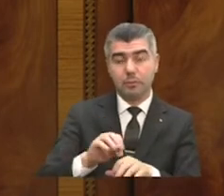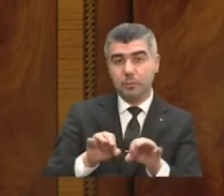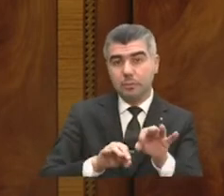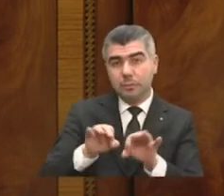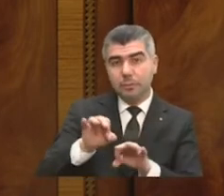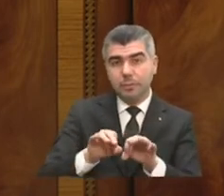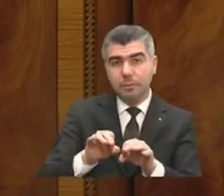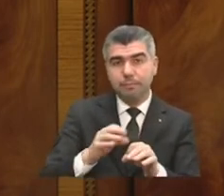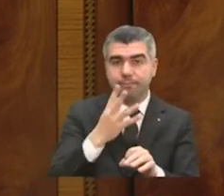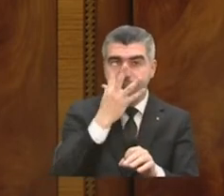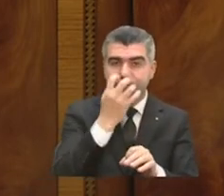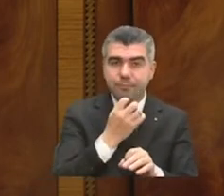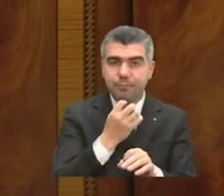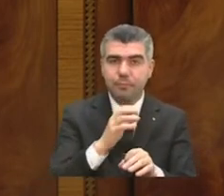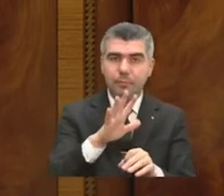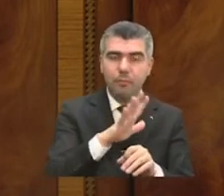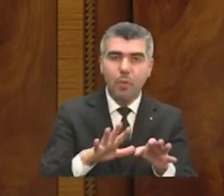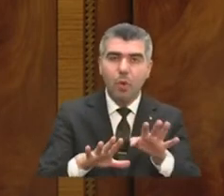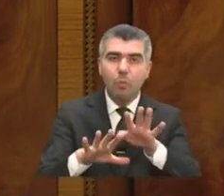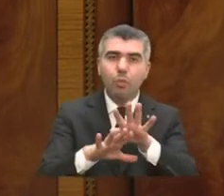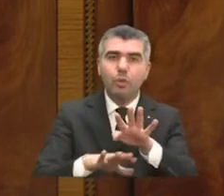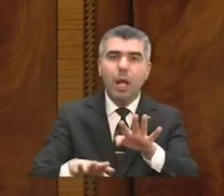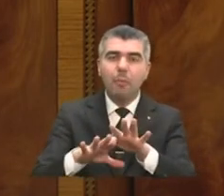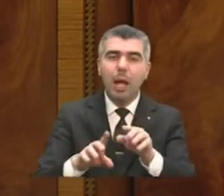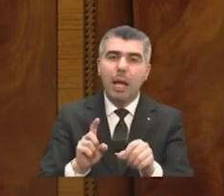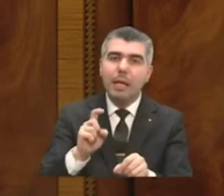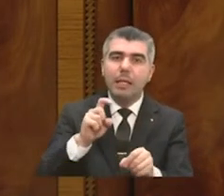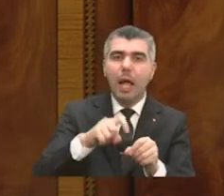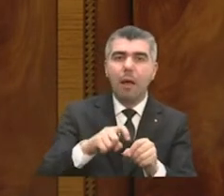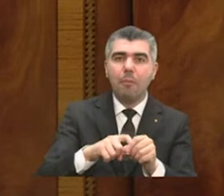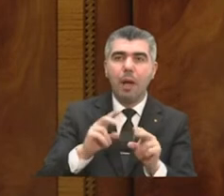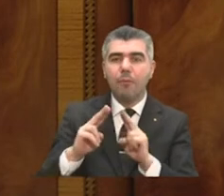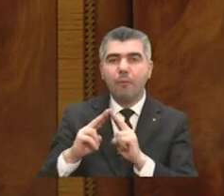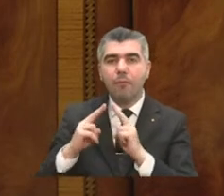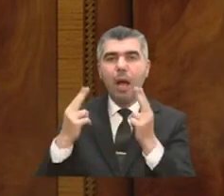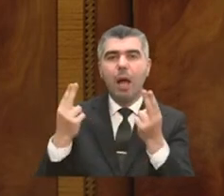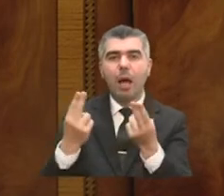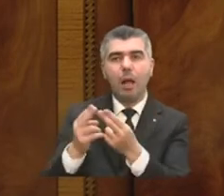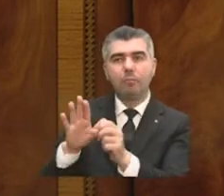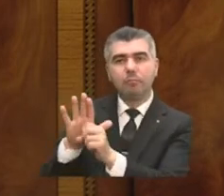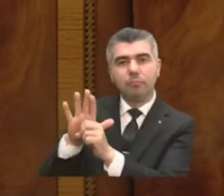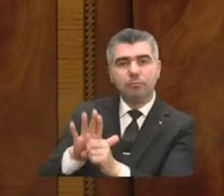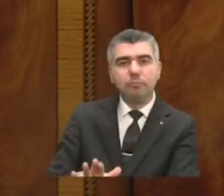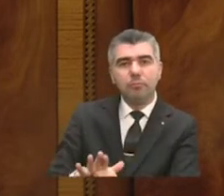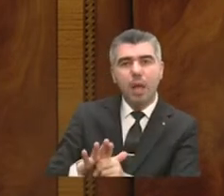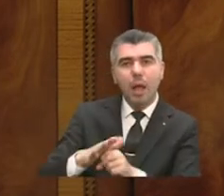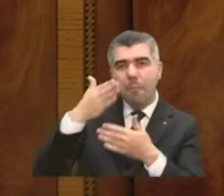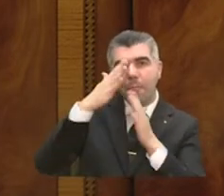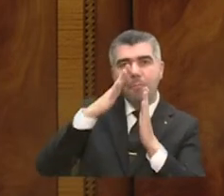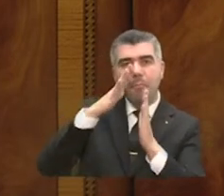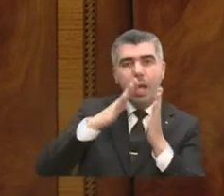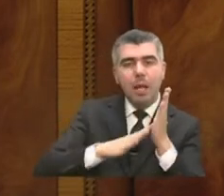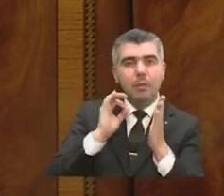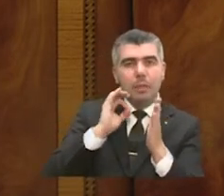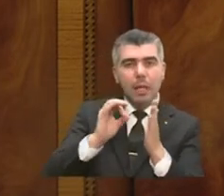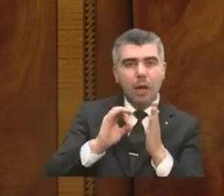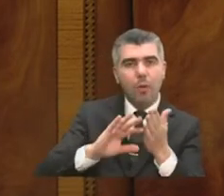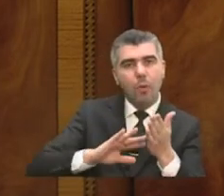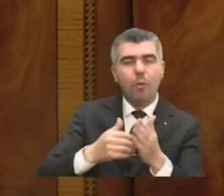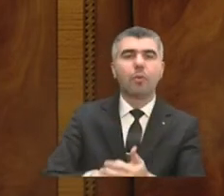l'agenda d'une question, toujours justement pour pousser la communauté